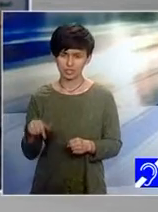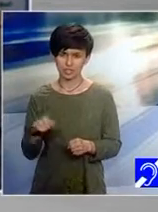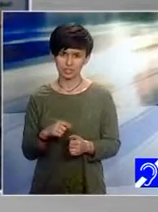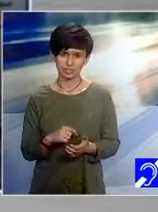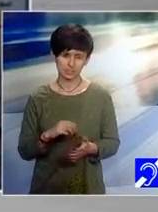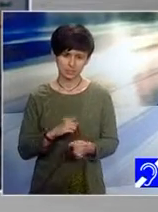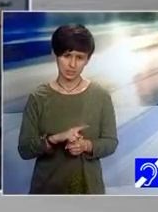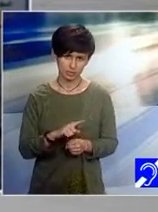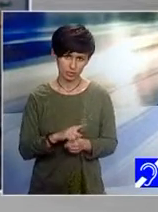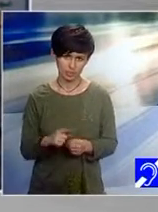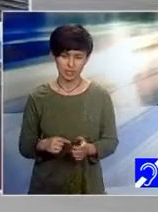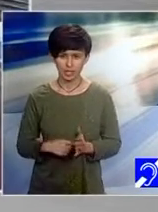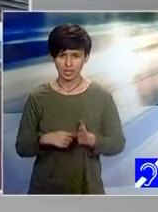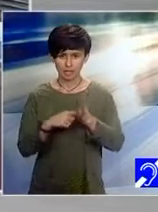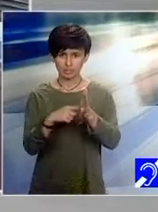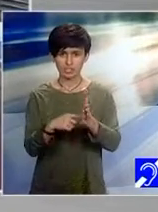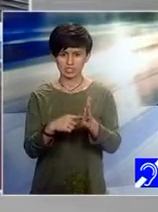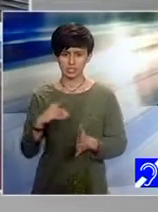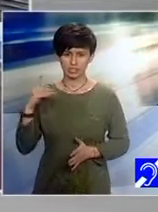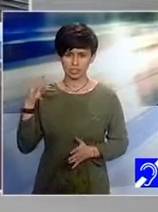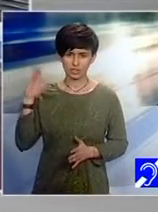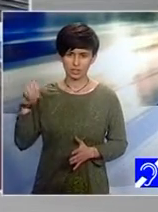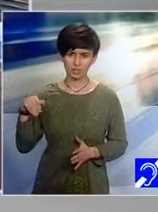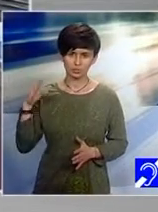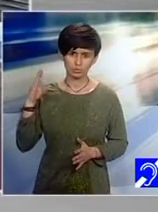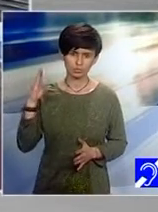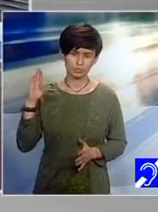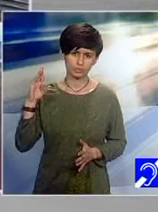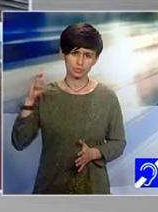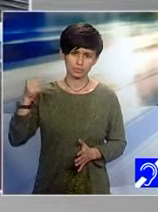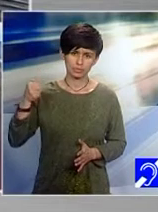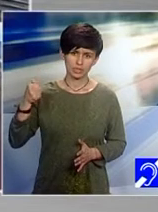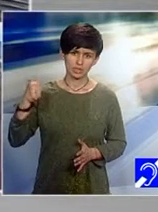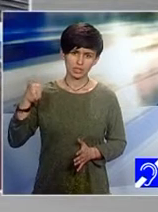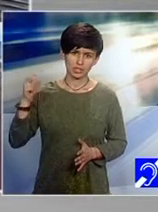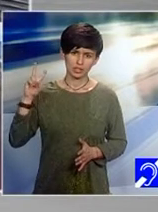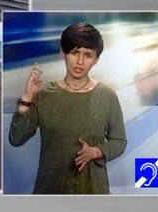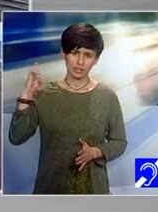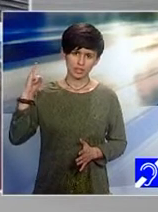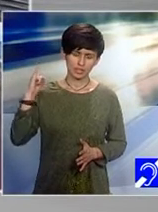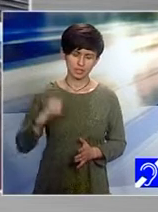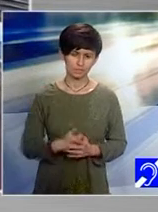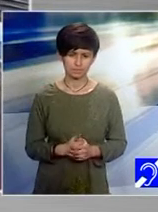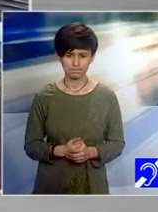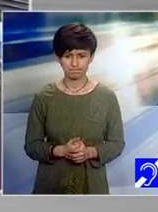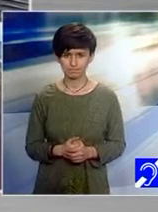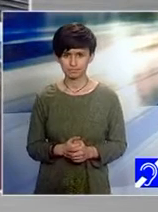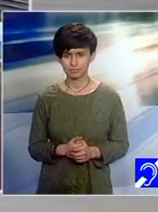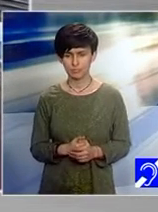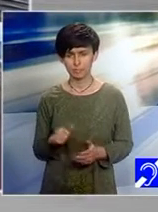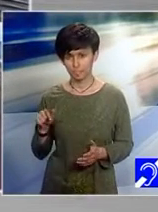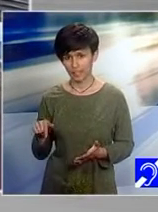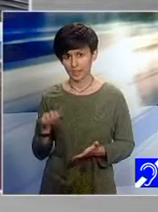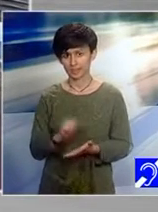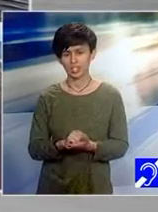la Dumbrăveni, și Araratul a scos suplimentul. Pentru că nici ei nu știau de asta, adică